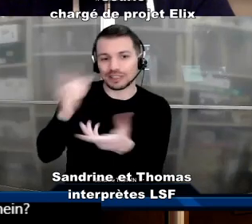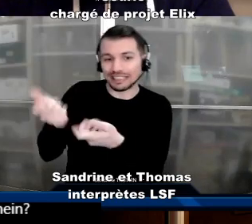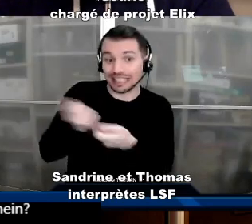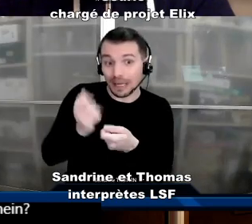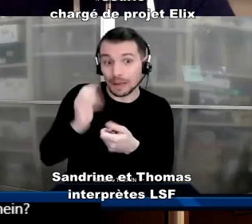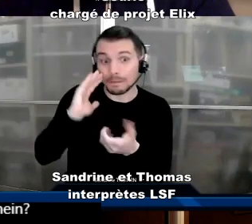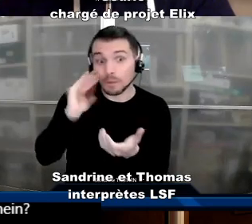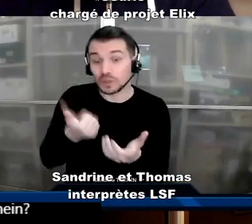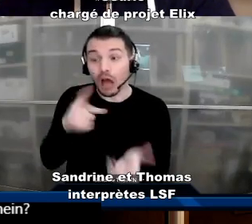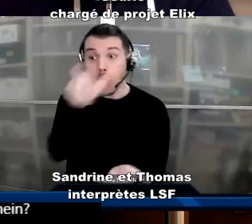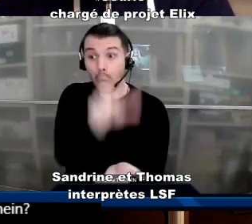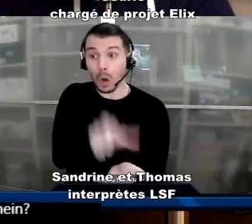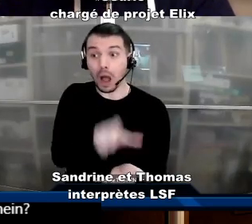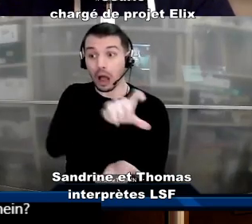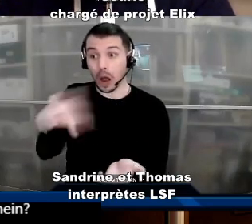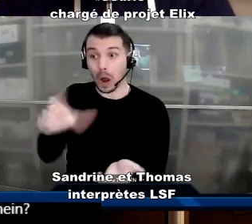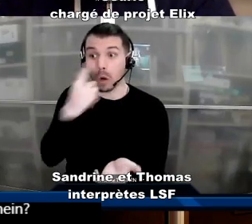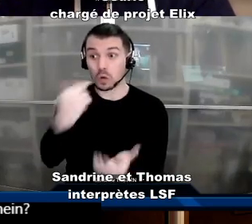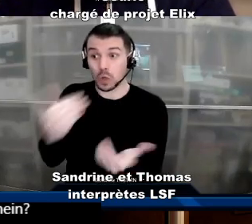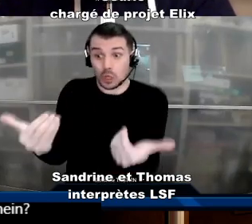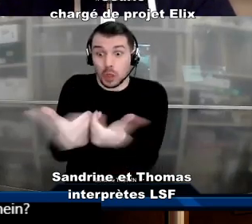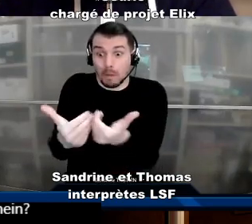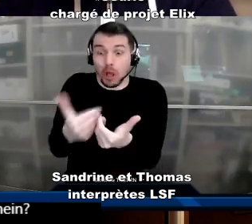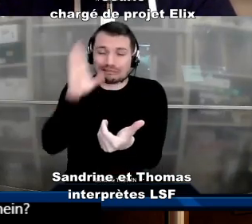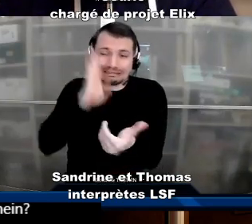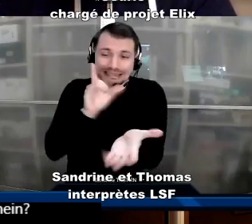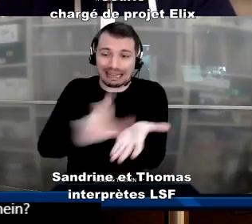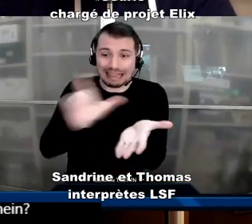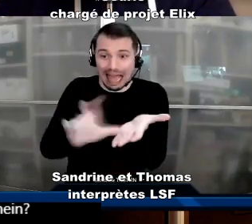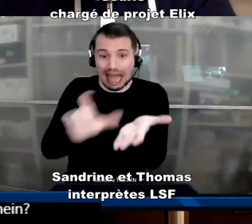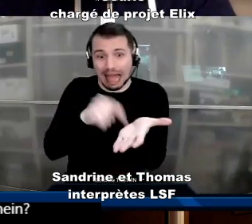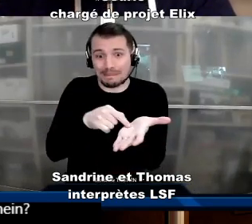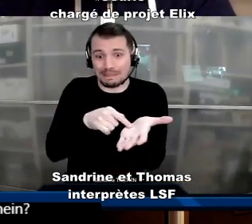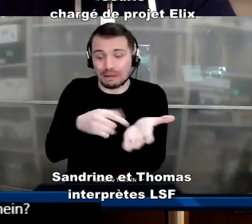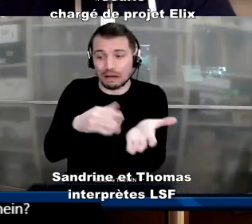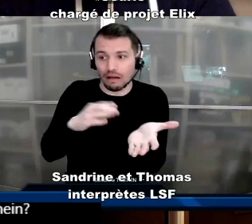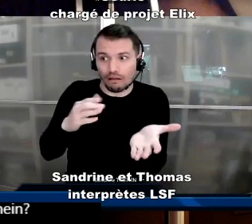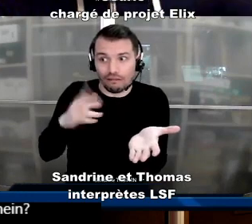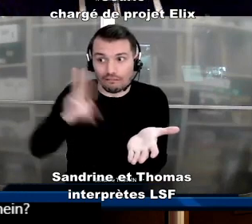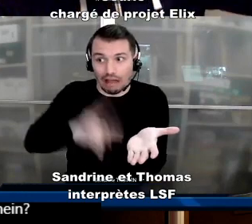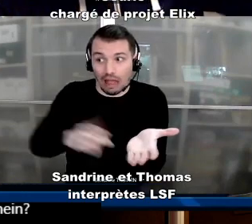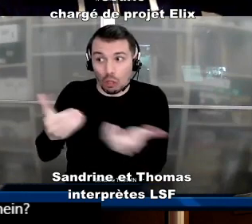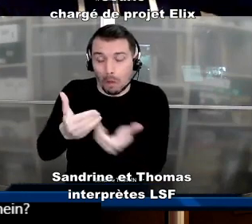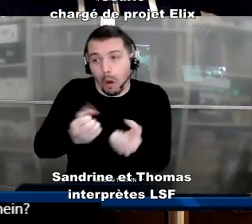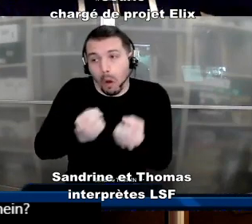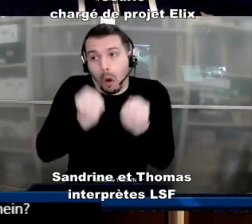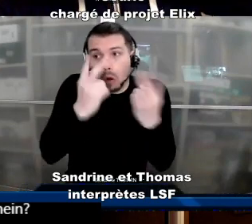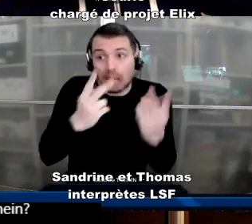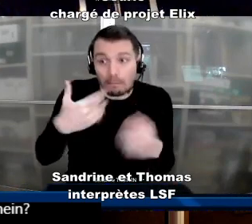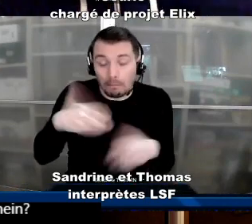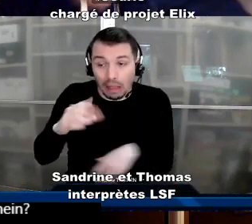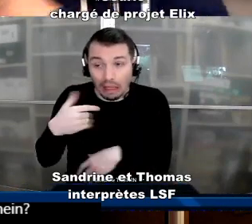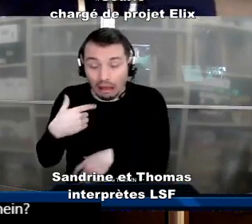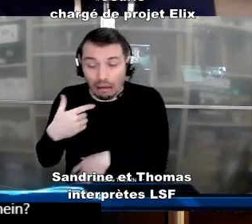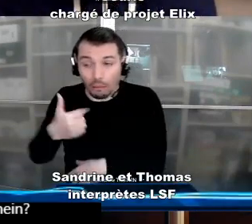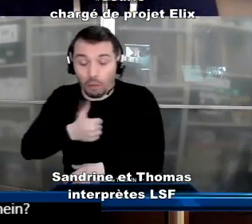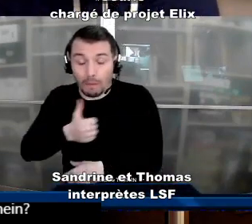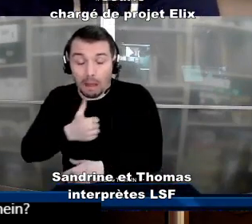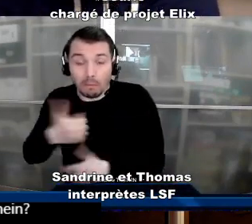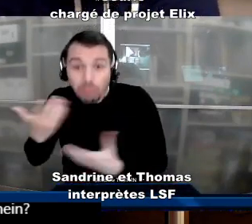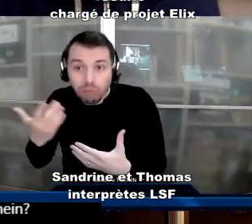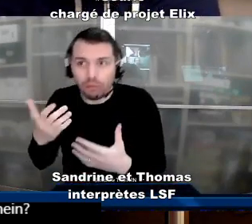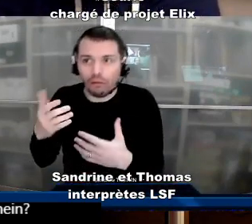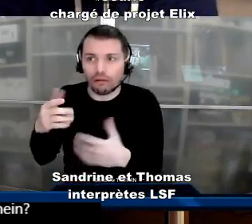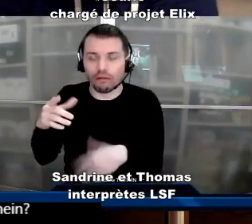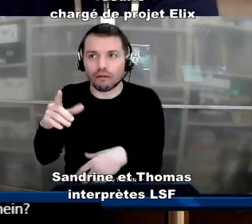m'avait pas demandé ça, moi, je serais resté sur Twitter. C'est compliqué d'à chaque fois dire je poste quoi, où, à quel endroit. C'est pas forcément super